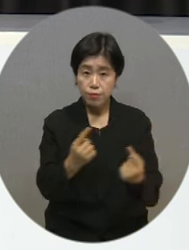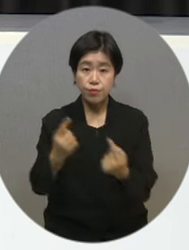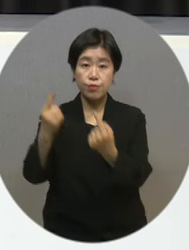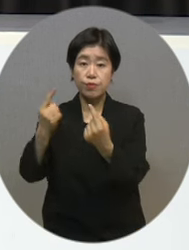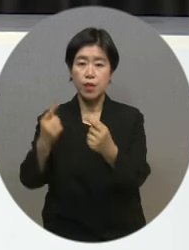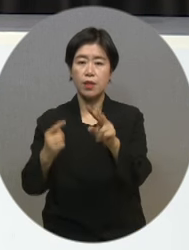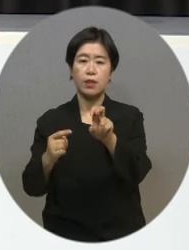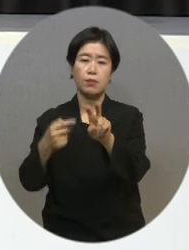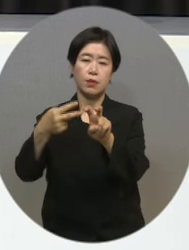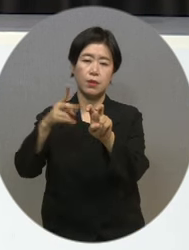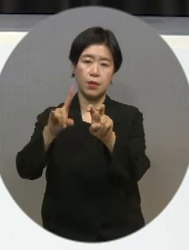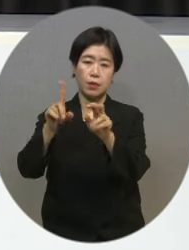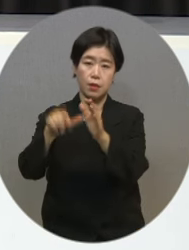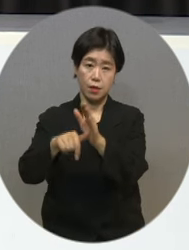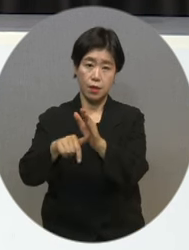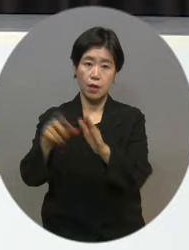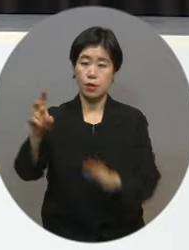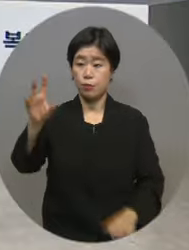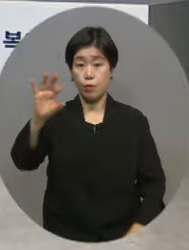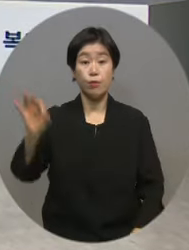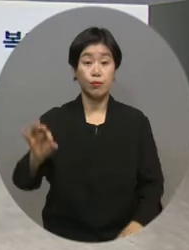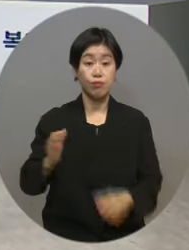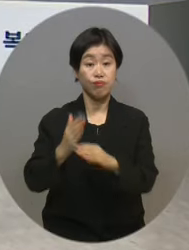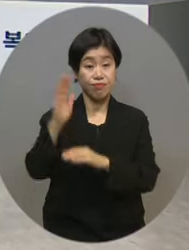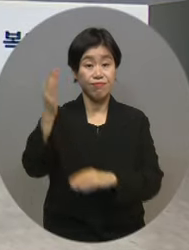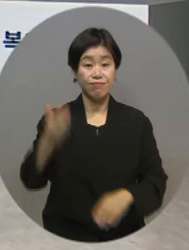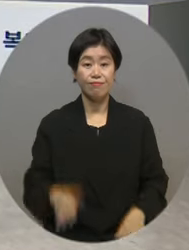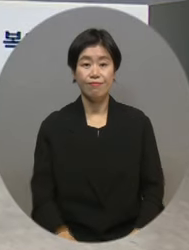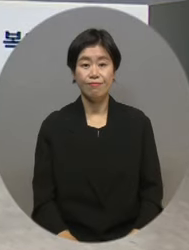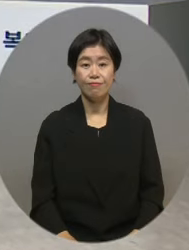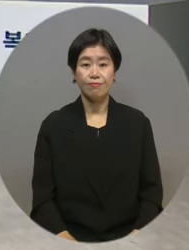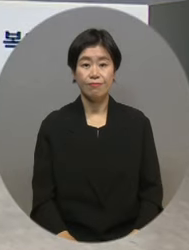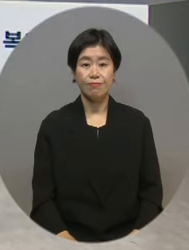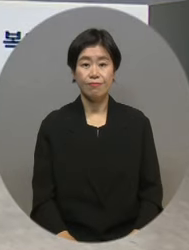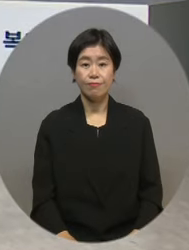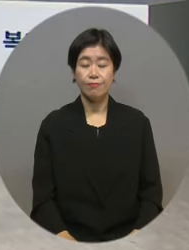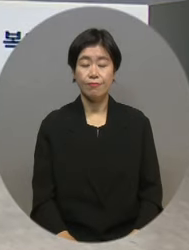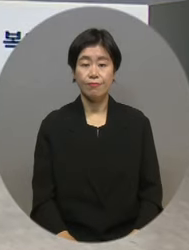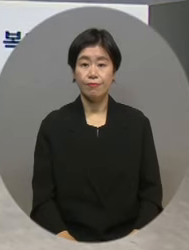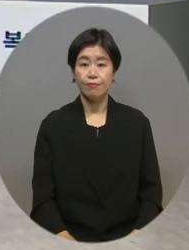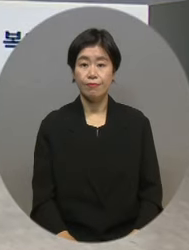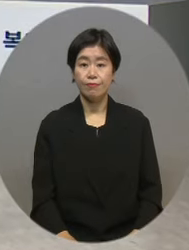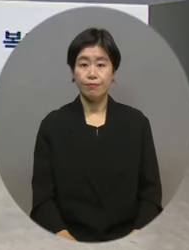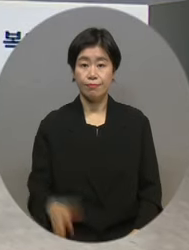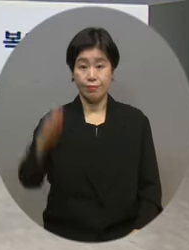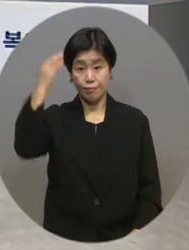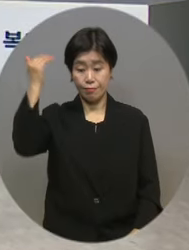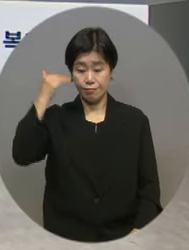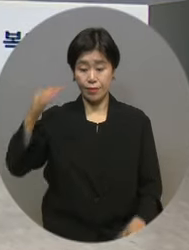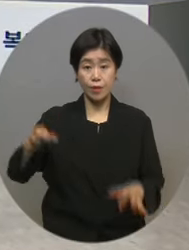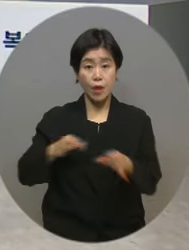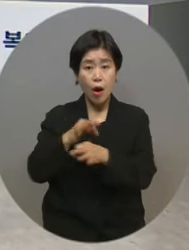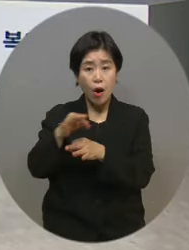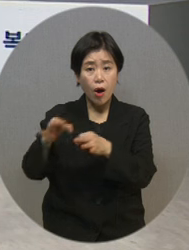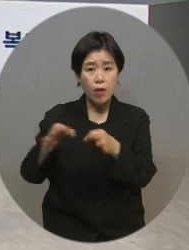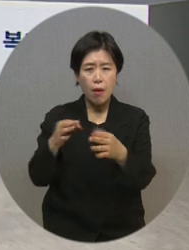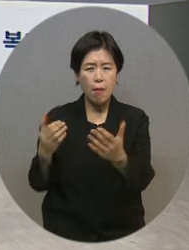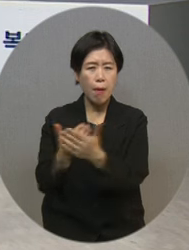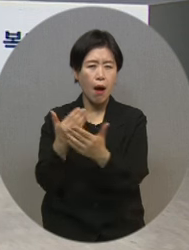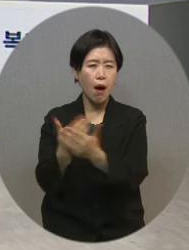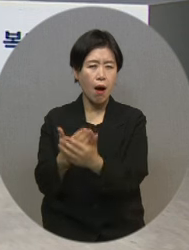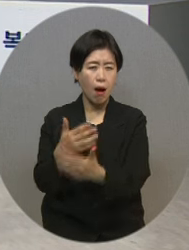결과가 이번 22대 국회에서 20%. 그렇구나. 근데 국제사회는 특히 우리나라는 경제적으로 아주 선진국에